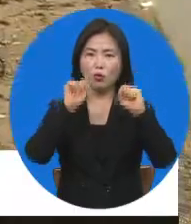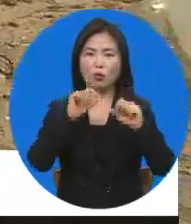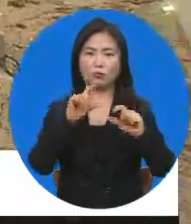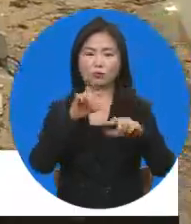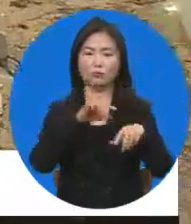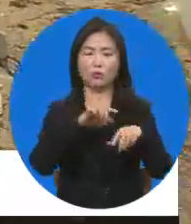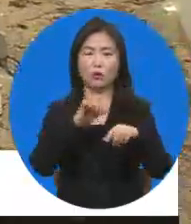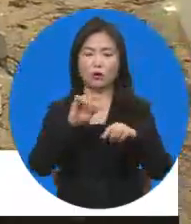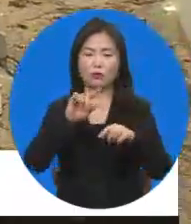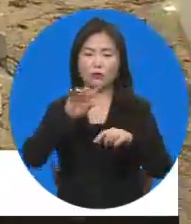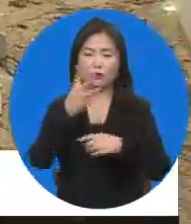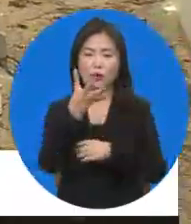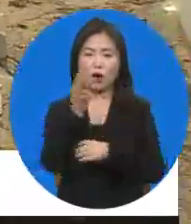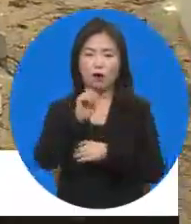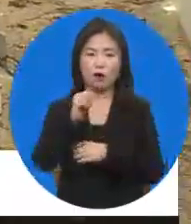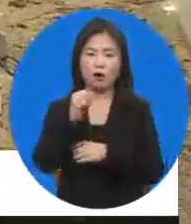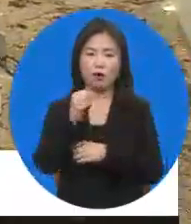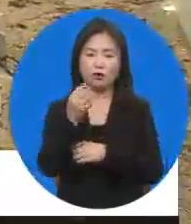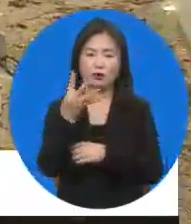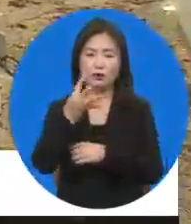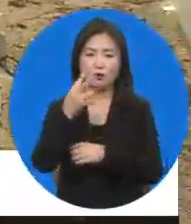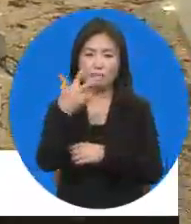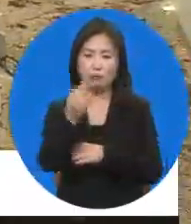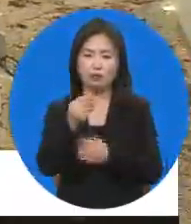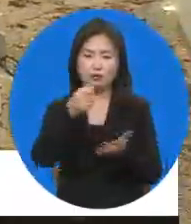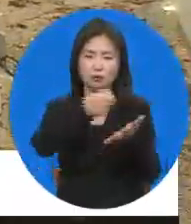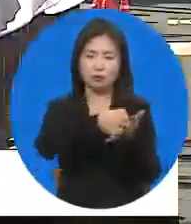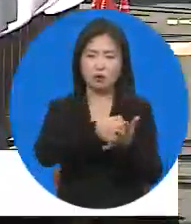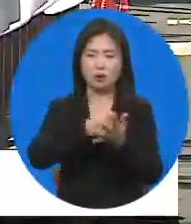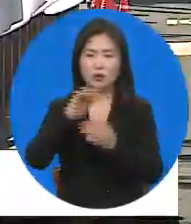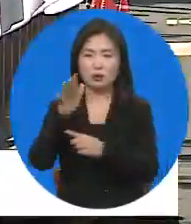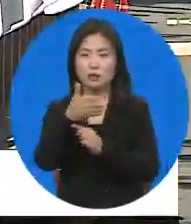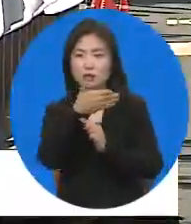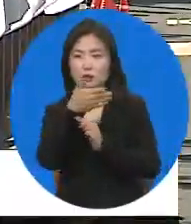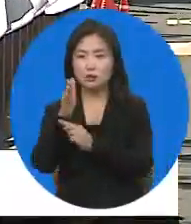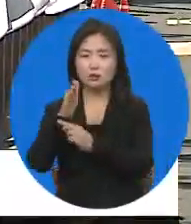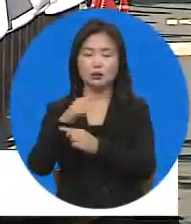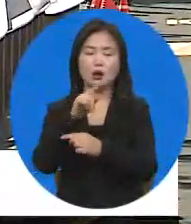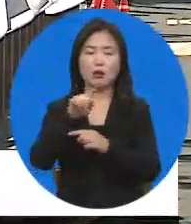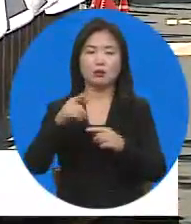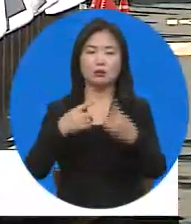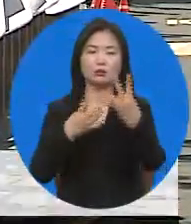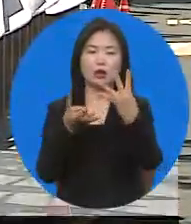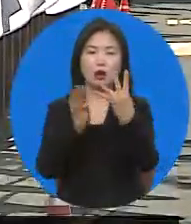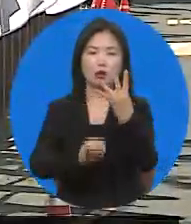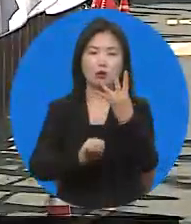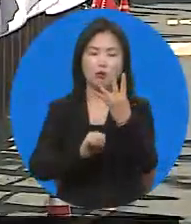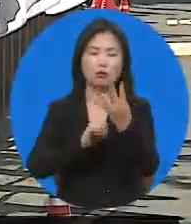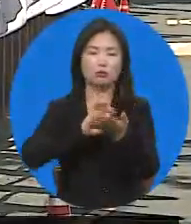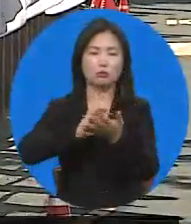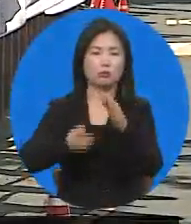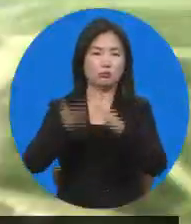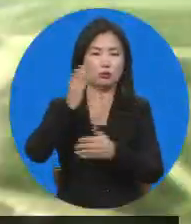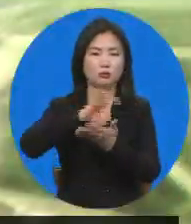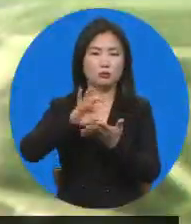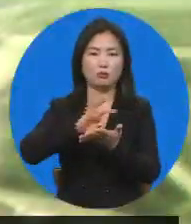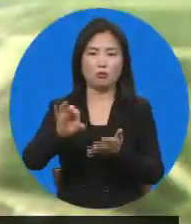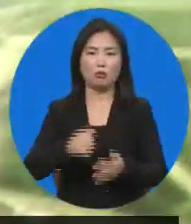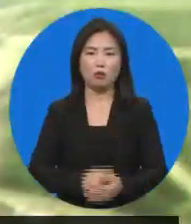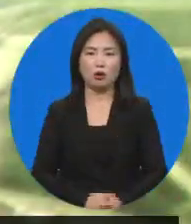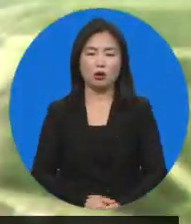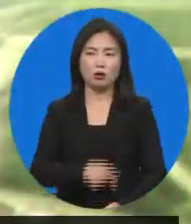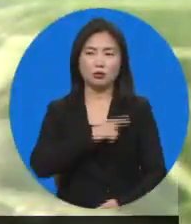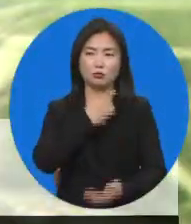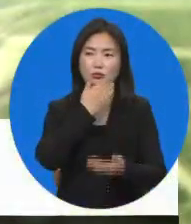4억 7500만 원을 배정 했고 태극기 달기 운동 해도 4억 원을 넘게 씁니다 가장